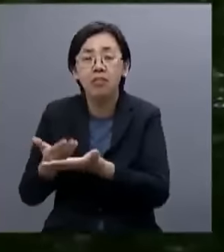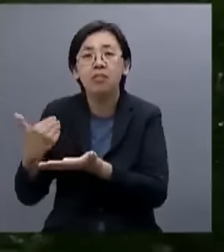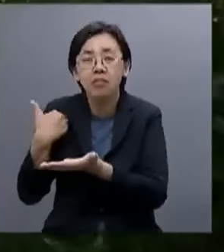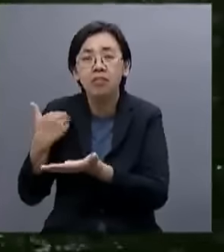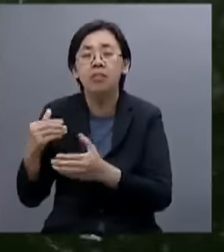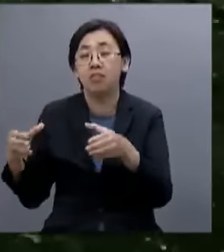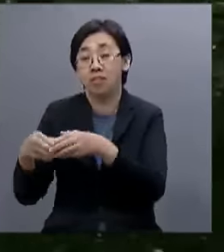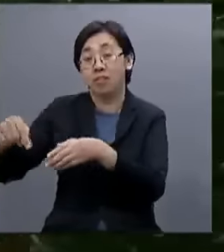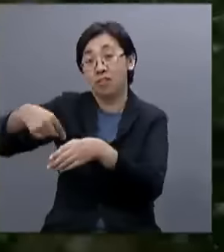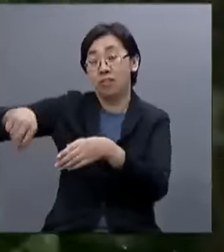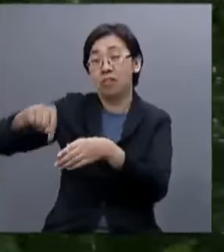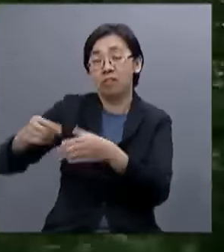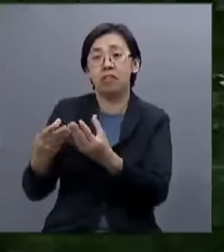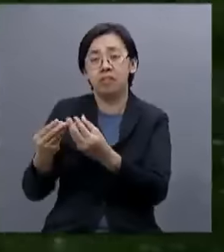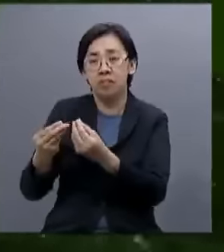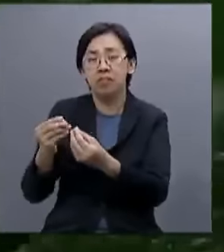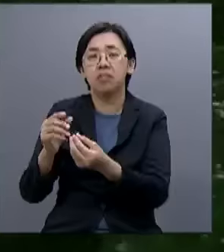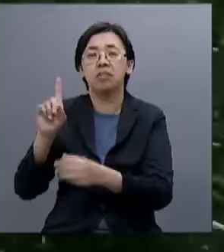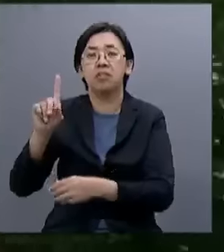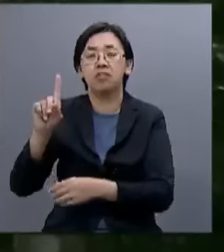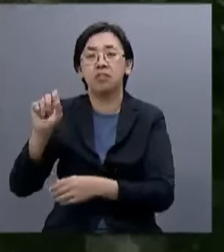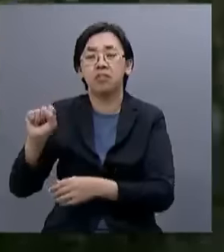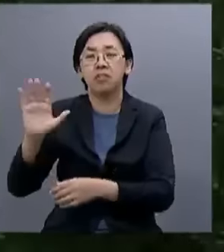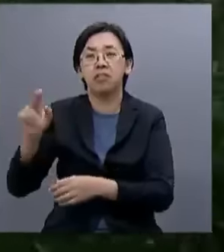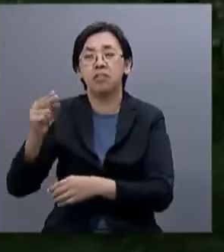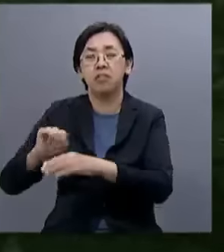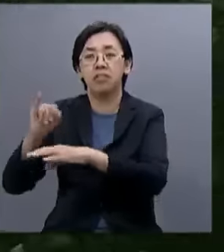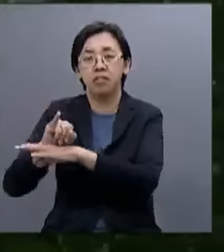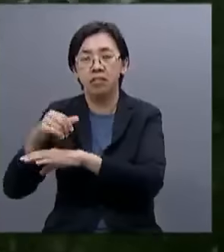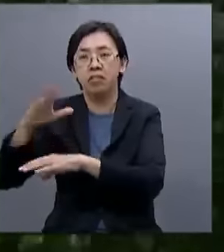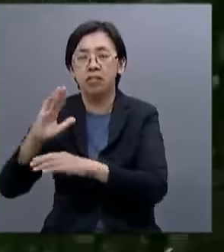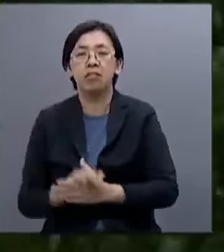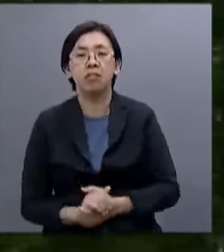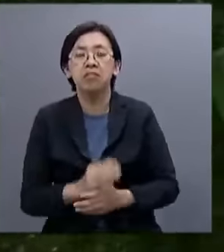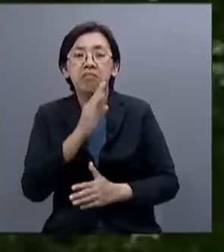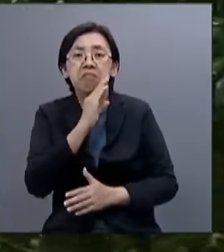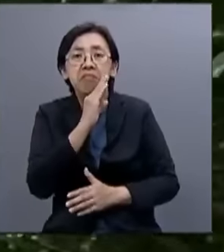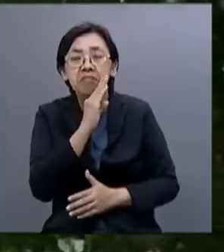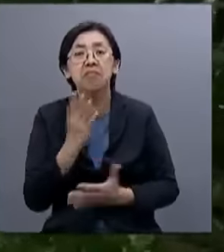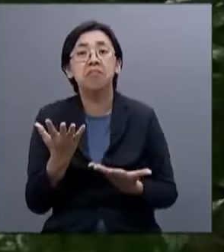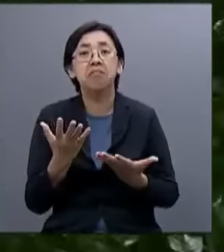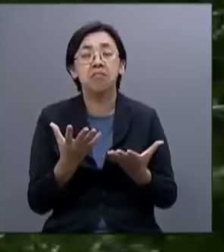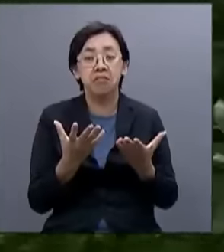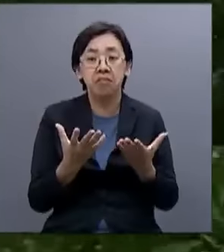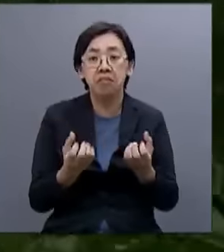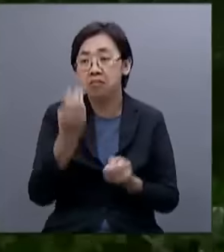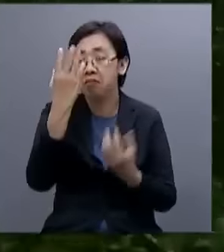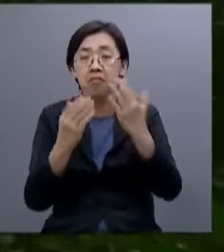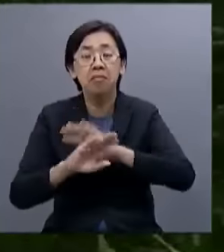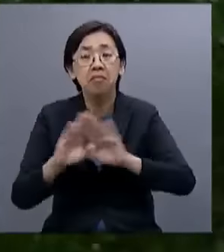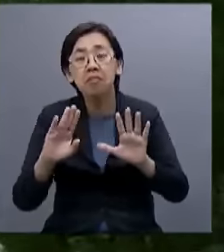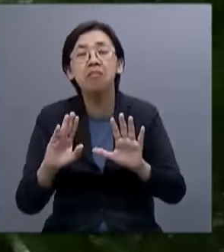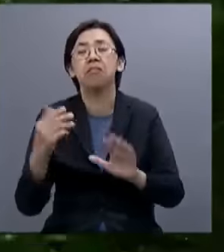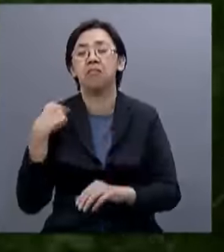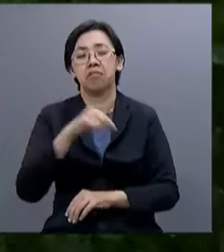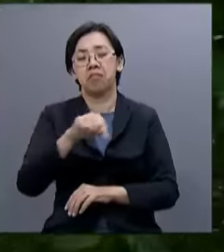ของกลุมนี้เนี่พื้นที่มากกวา 150,000, ไร้ถ้ามีการเพิจทรพื้นที่ป่าพวกเขาก็จะได้